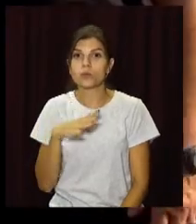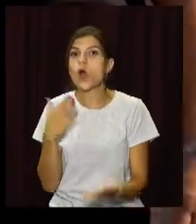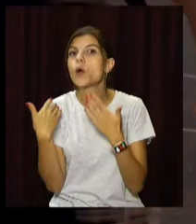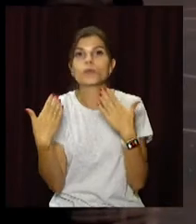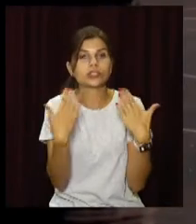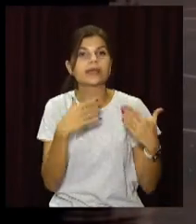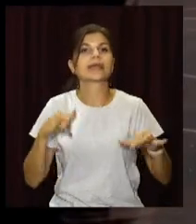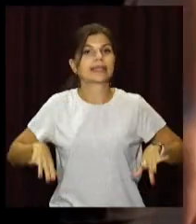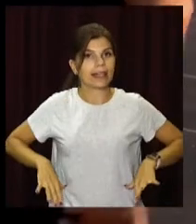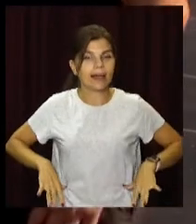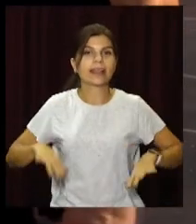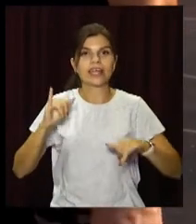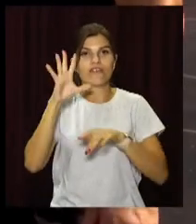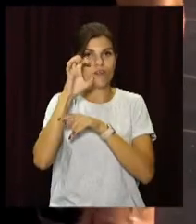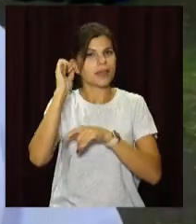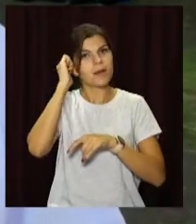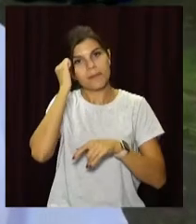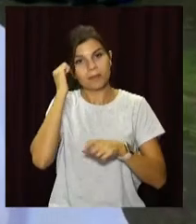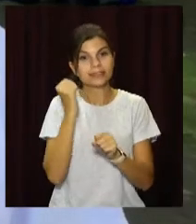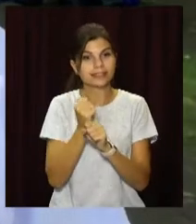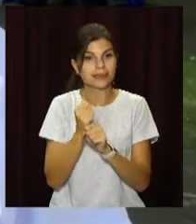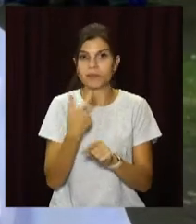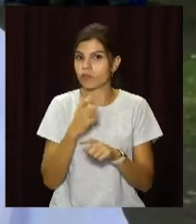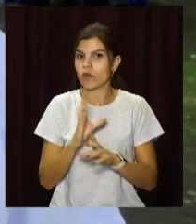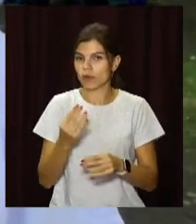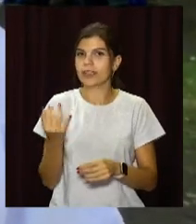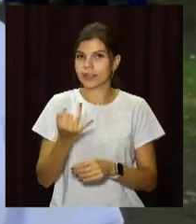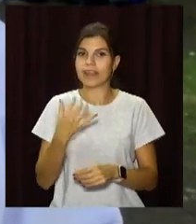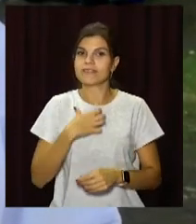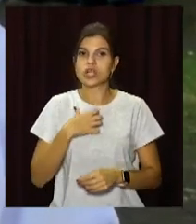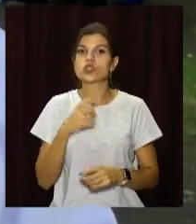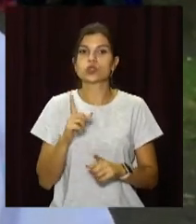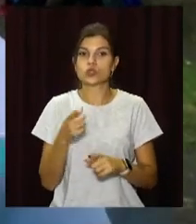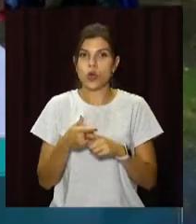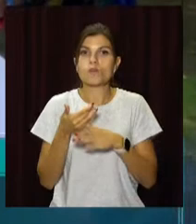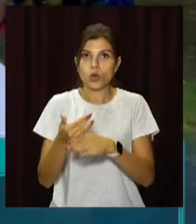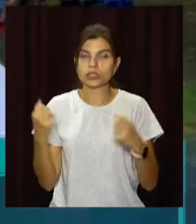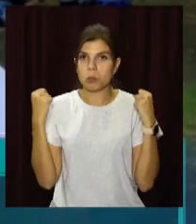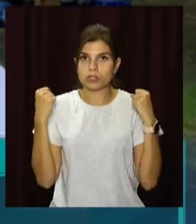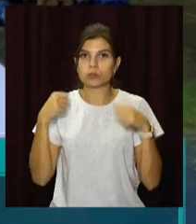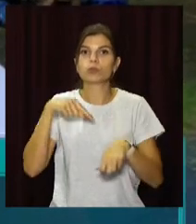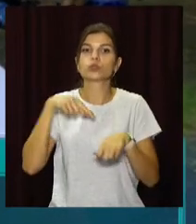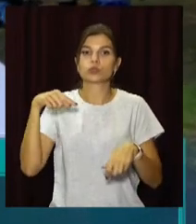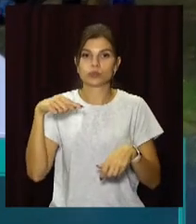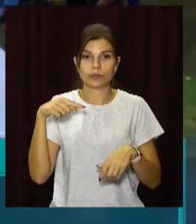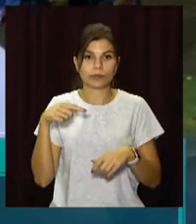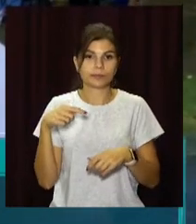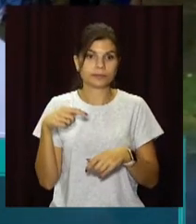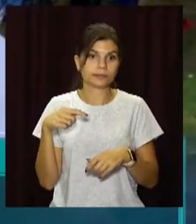спортсменами і тренерами та зробив фото на згадку. На самом деле очень интересное мероприятие и важно, помогая спортсменам почувствовать, опять